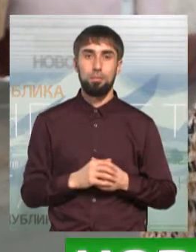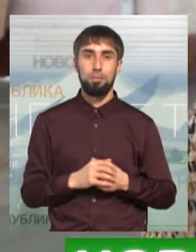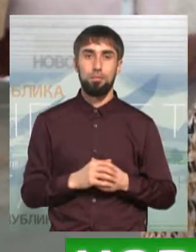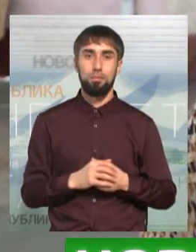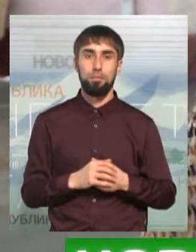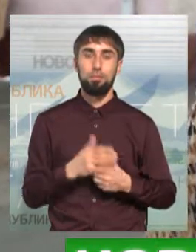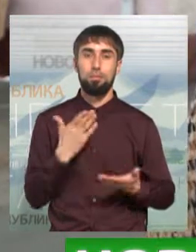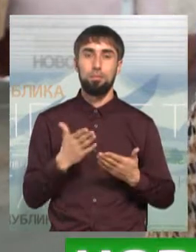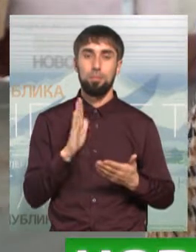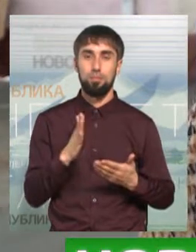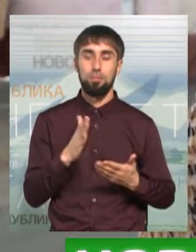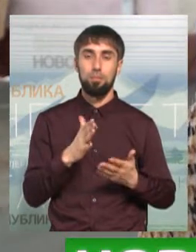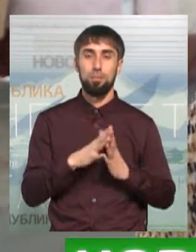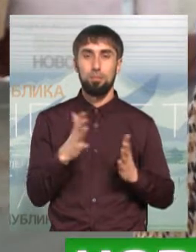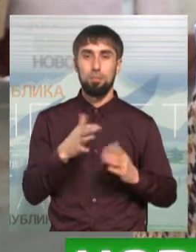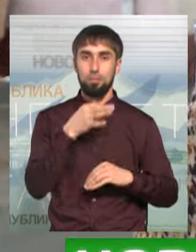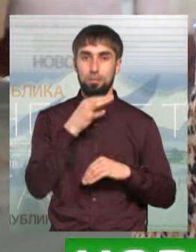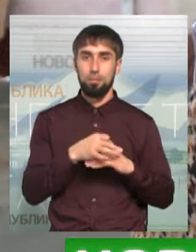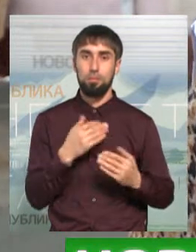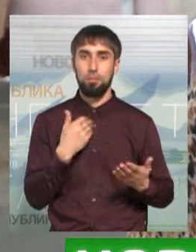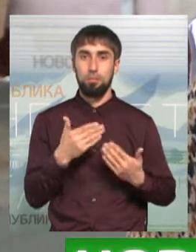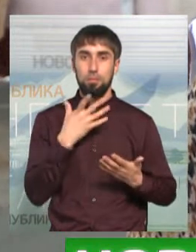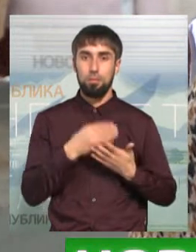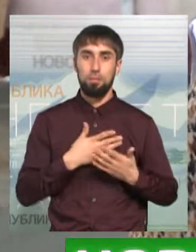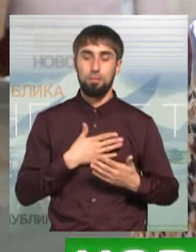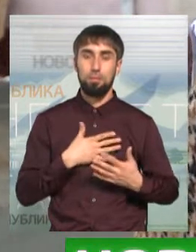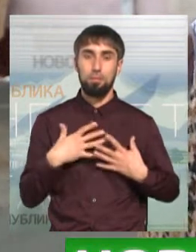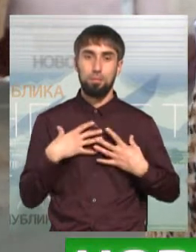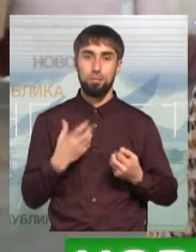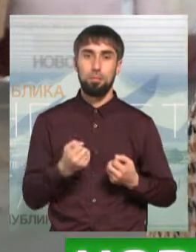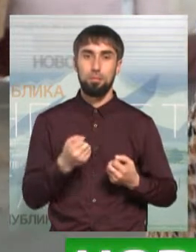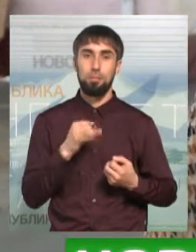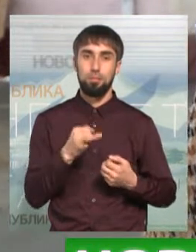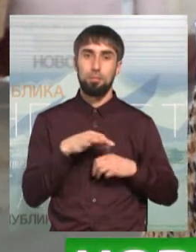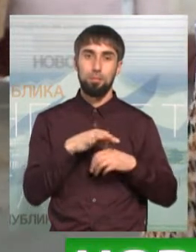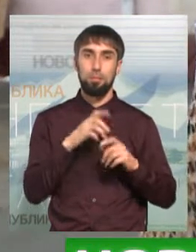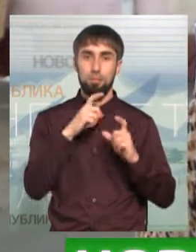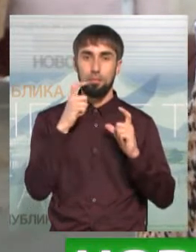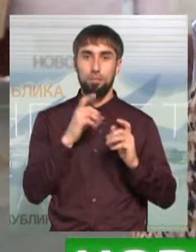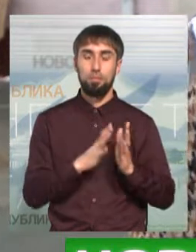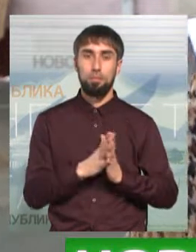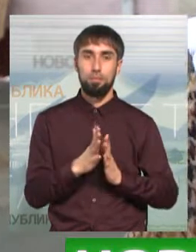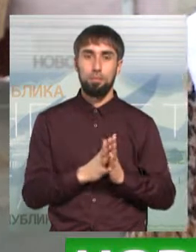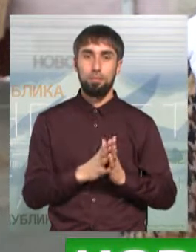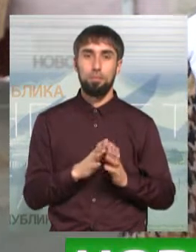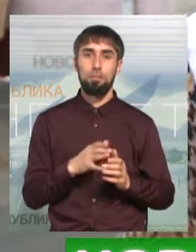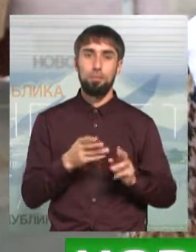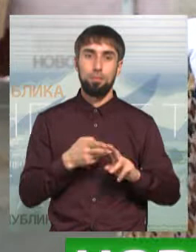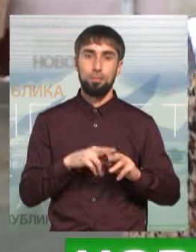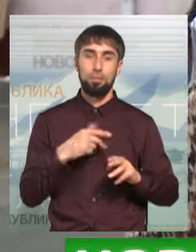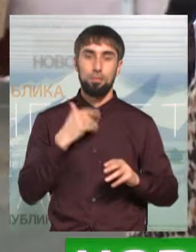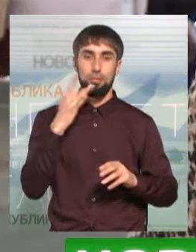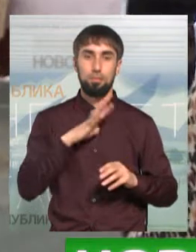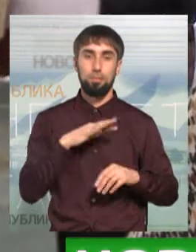поддержать, если будем более ответственно относиться к своему здоровью и носить маски, перчатки. В связи с этим мы